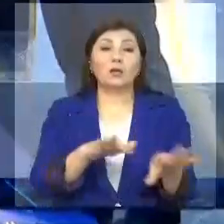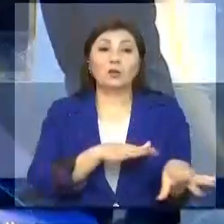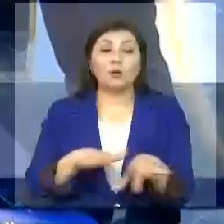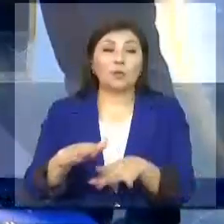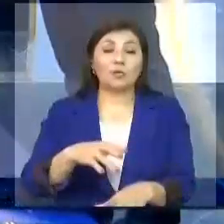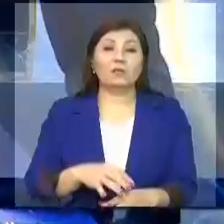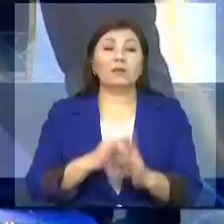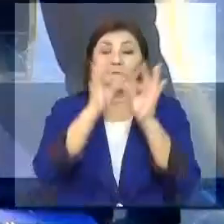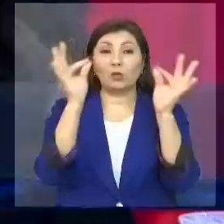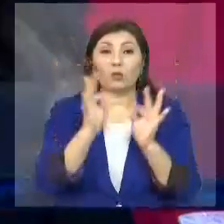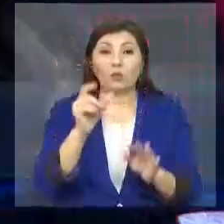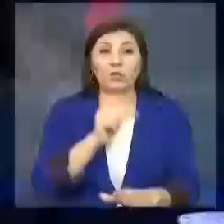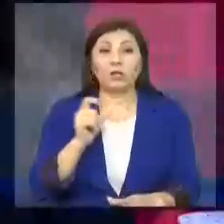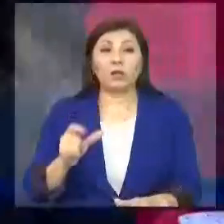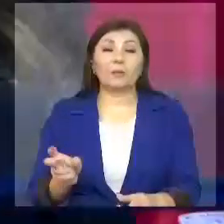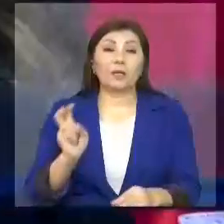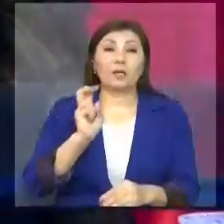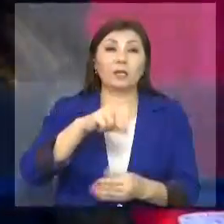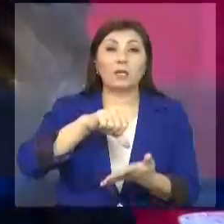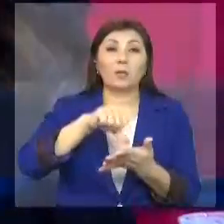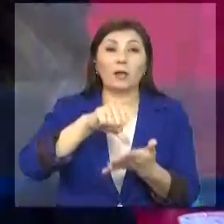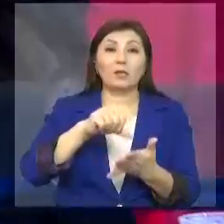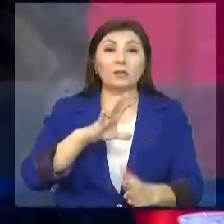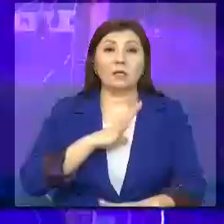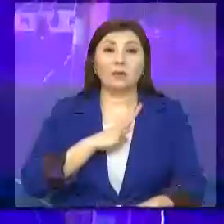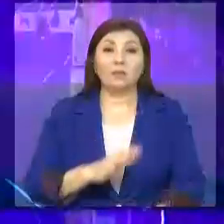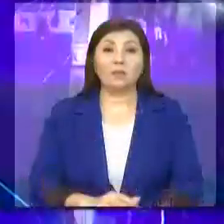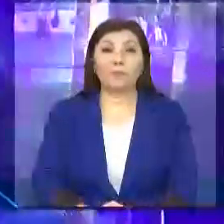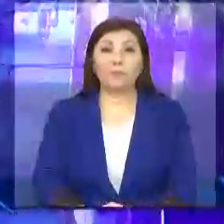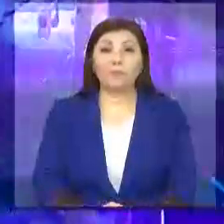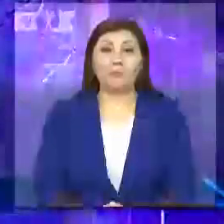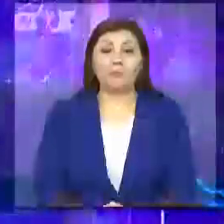белгілі өнер жұлдыздары келіп қатысты. Эльмира Көшекбай, Самат Қалекенов, Ақтөбе телеарнасы.